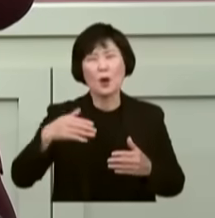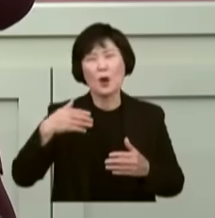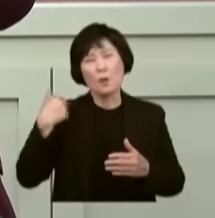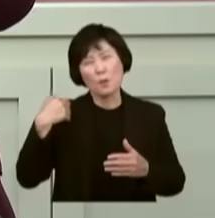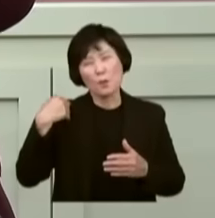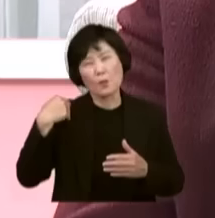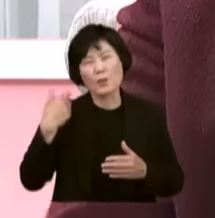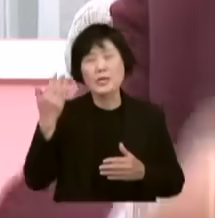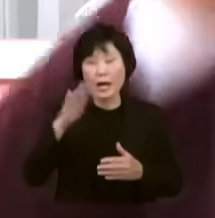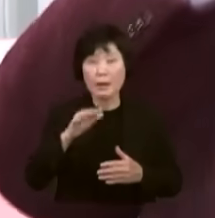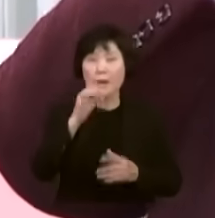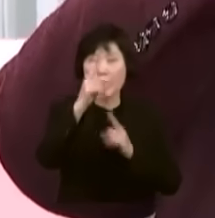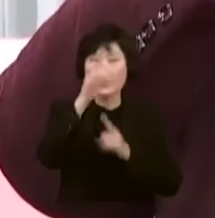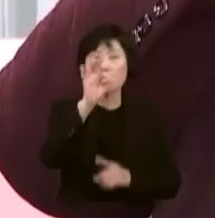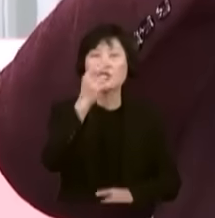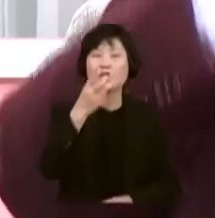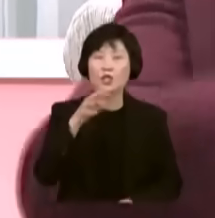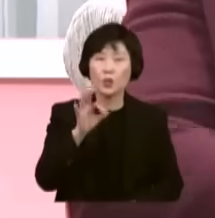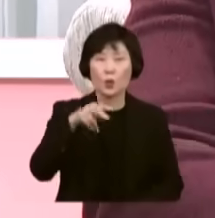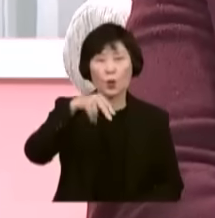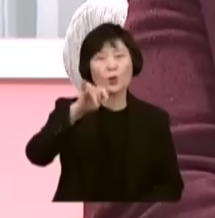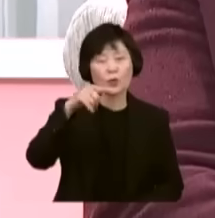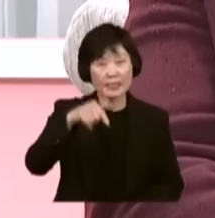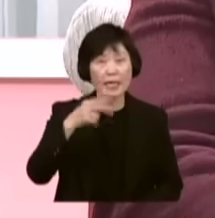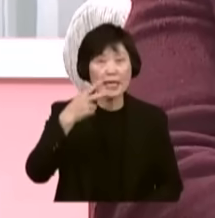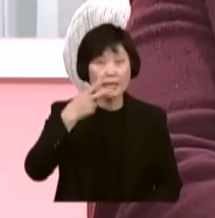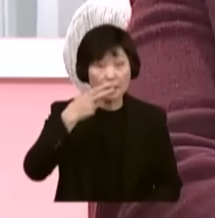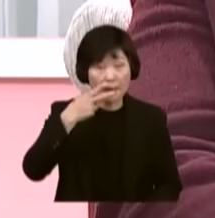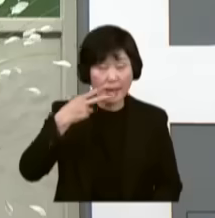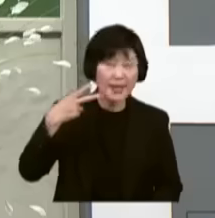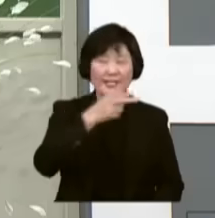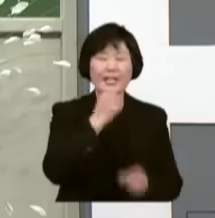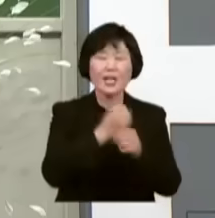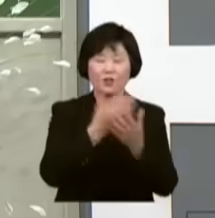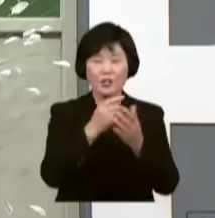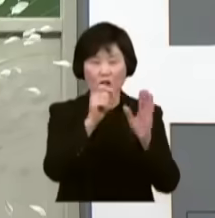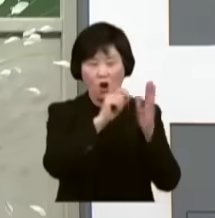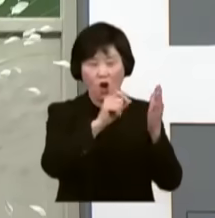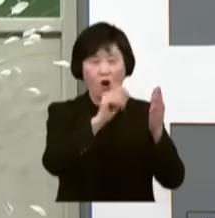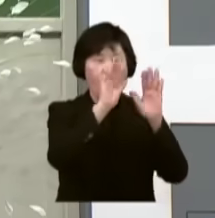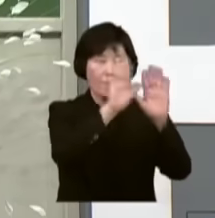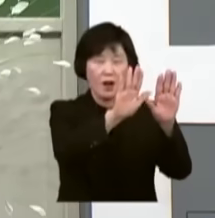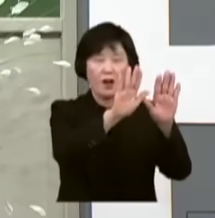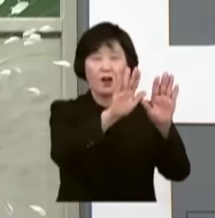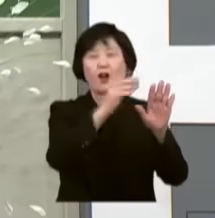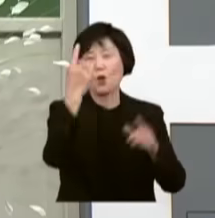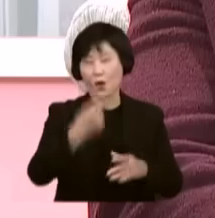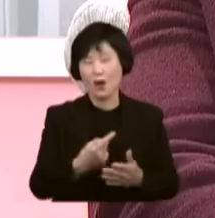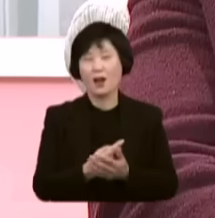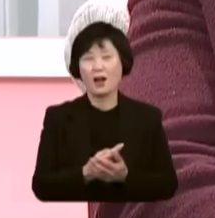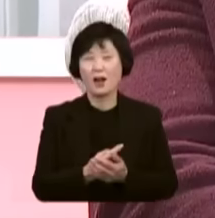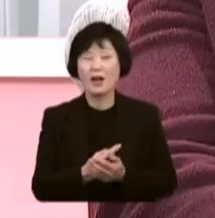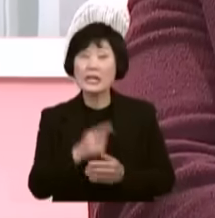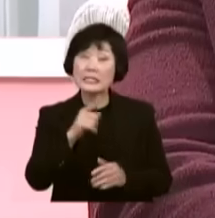이용식 담배 끊게 해주세요. 이것만 달랑 써놓고 온 거예요. 그게 지금은 조금 후회되는데. 내 기도도 아니고 아빠 기도만. 네. 근데